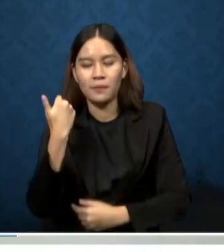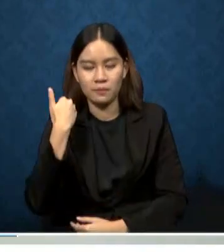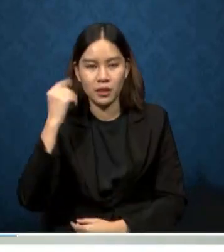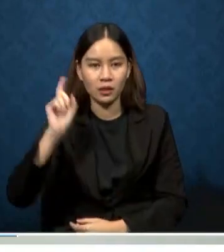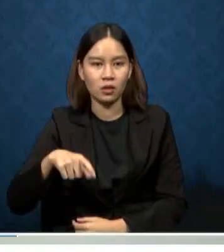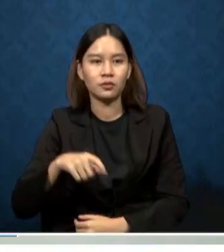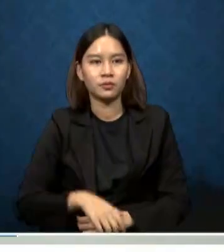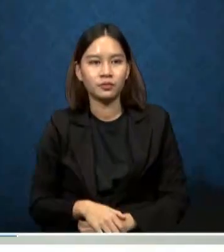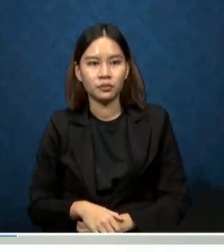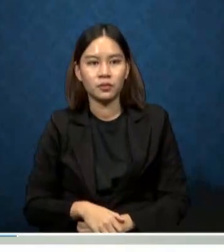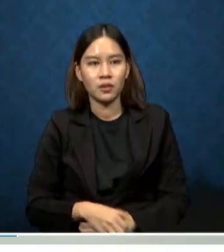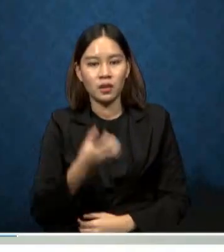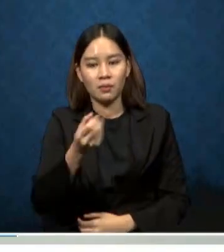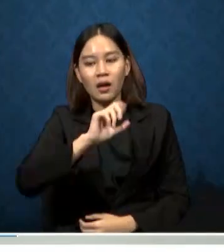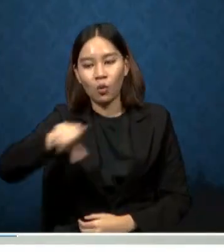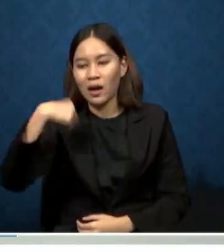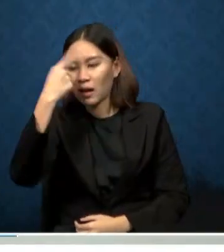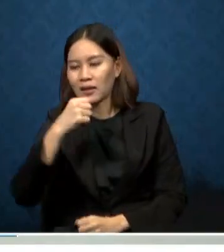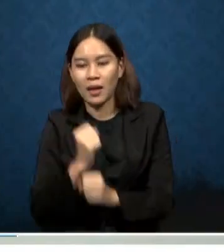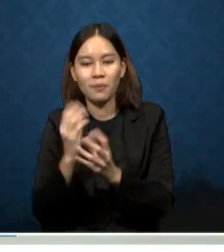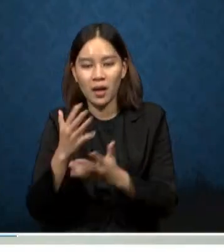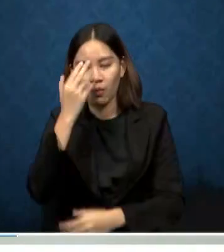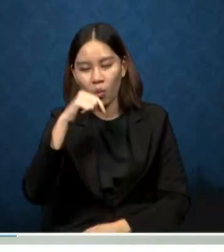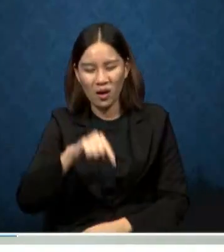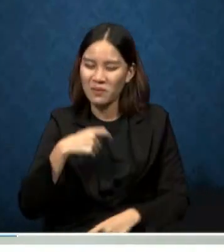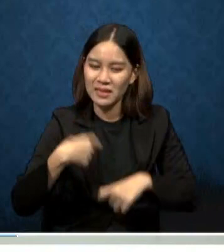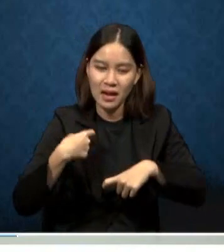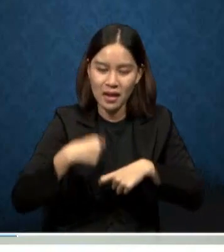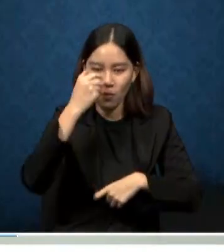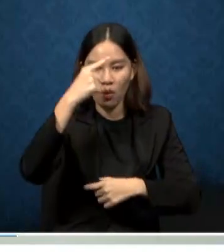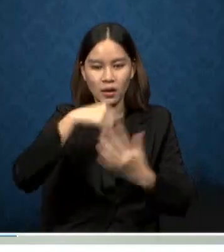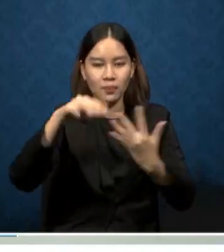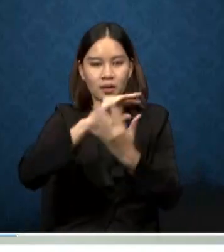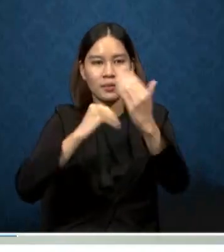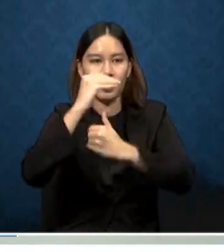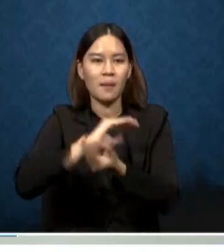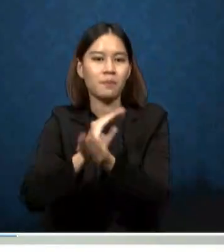ึ้นมากกวาคนอื่นที่ไมได้ทำเพระมัทำยากครับเพระัคอเปลี่ยนแปลงประเทศครับขอบคุณทําทานครับ